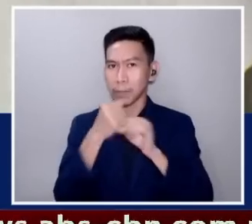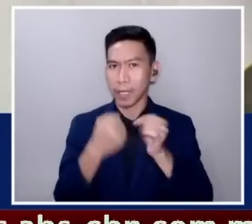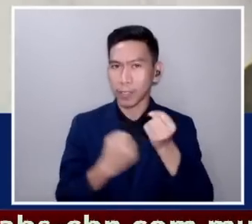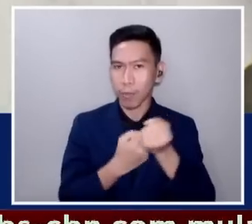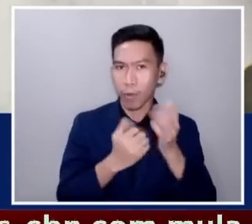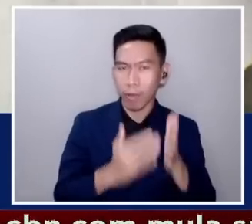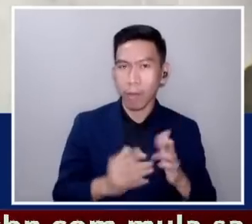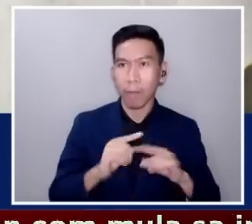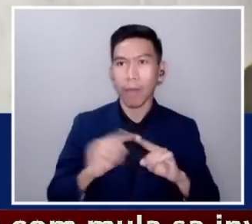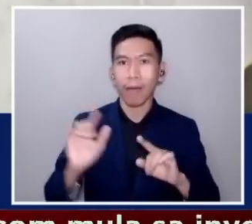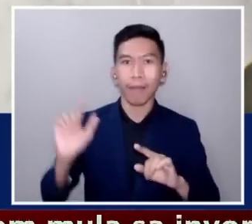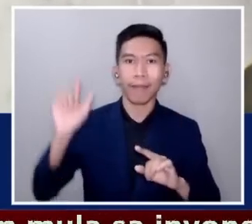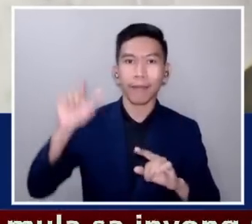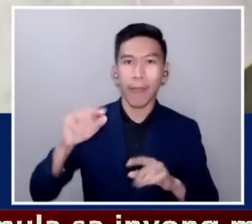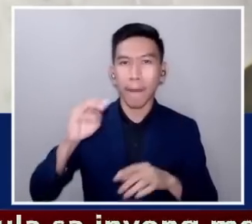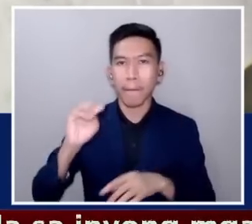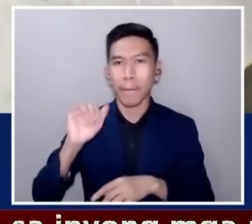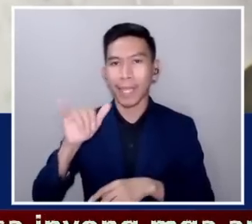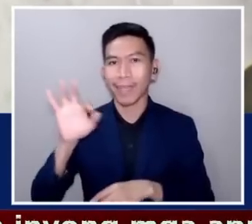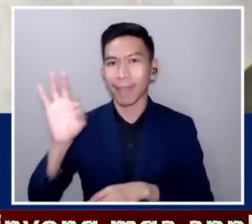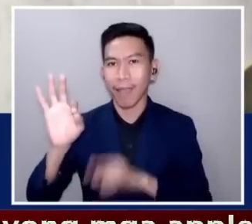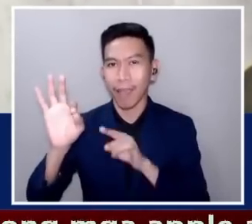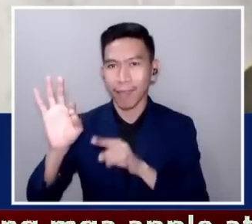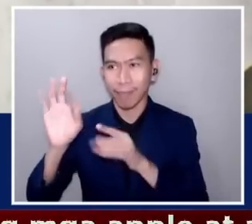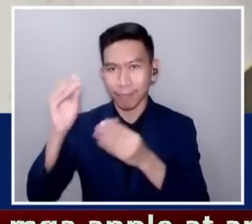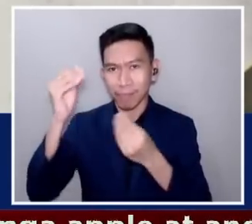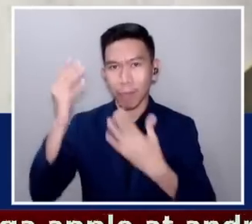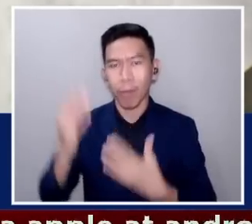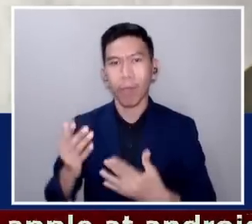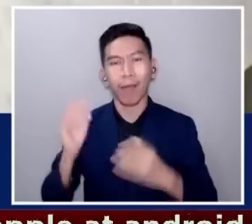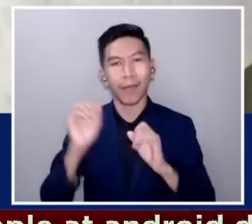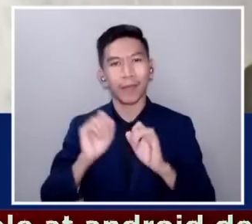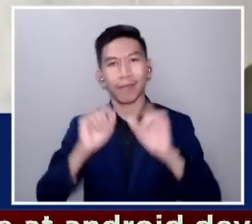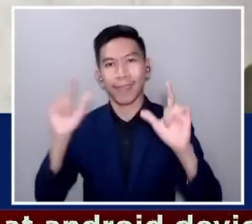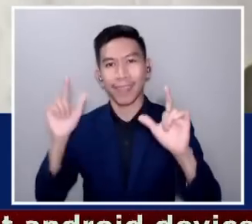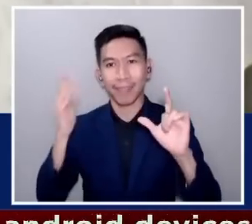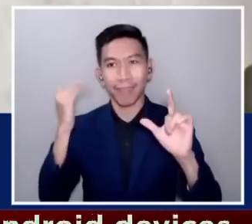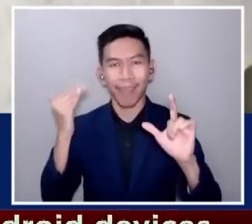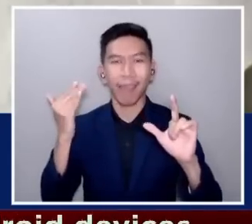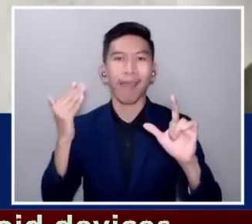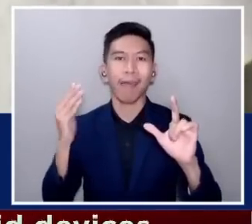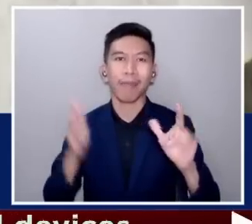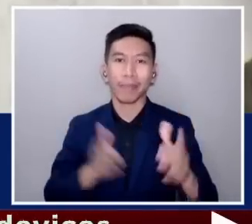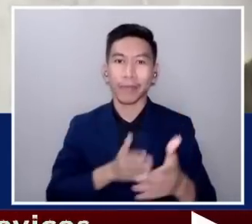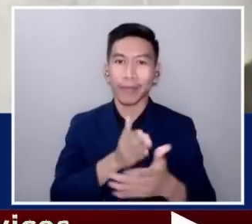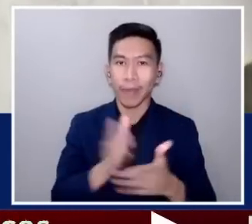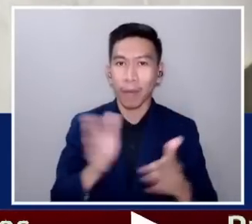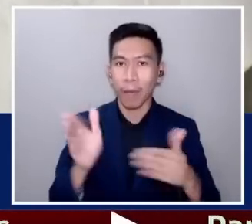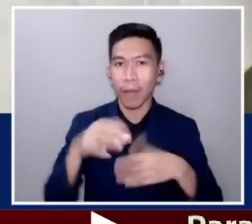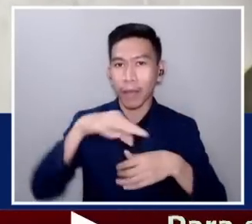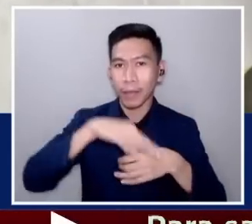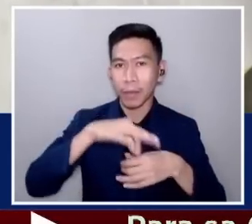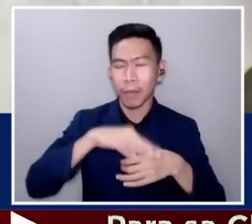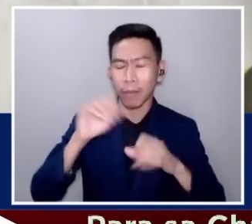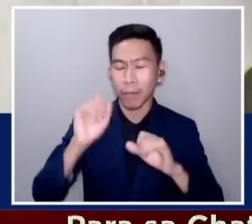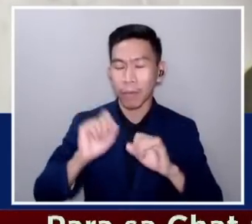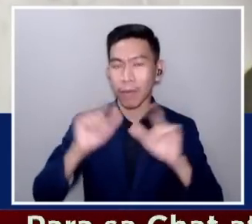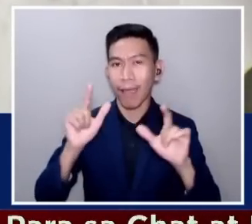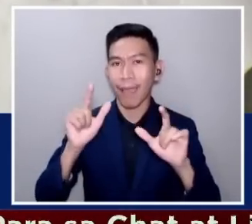9. Nandyan kami, pagpunta namin sa polling booth, magugulat at magulat sila ang lalabas sa aming